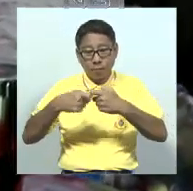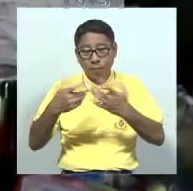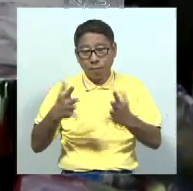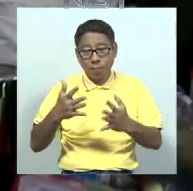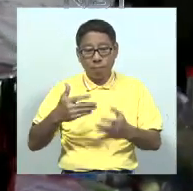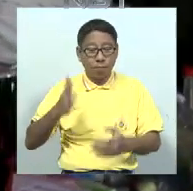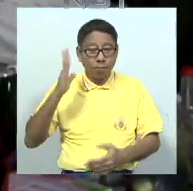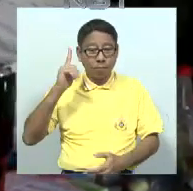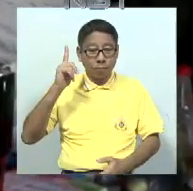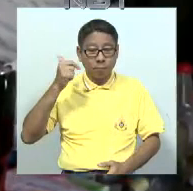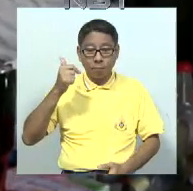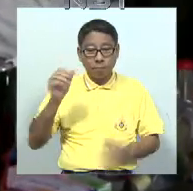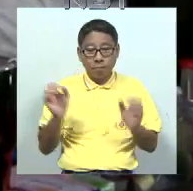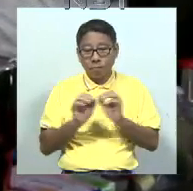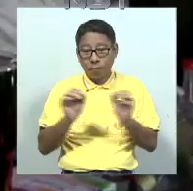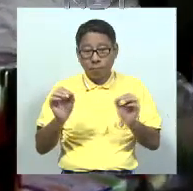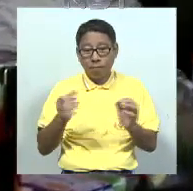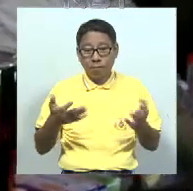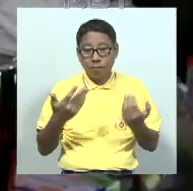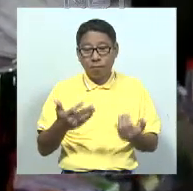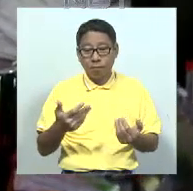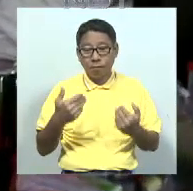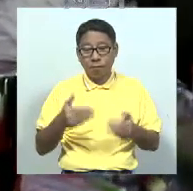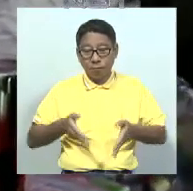รุ่นพ่อรุ่นแม่เนี่ยก็